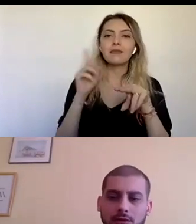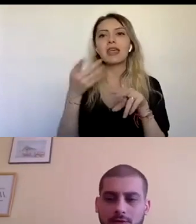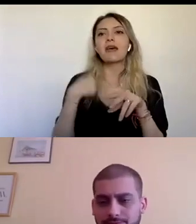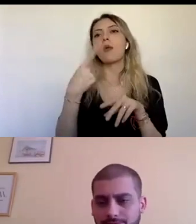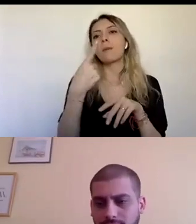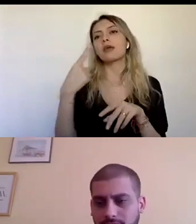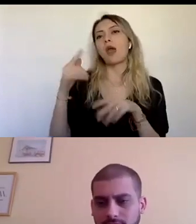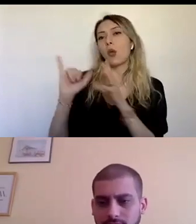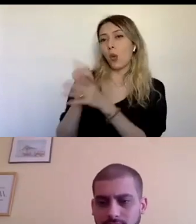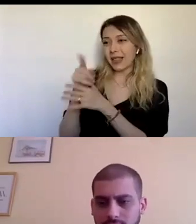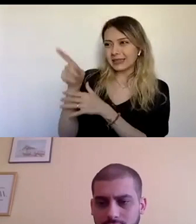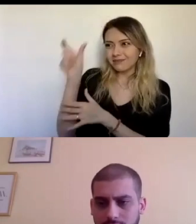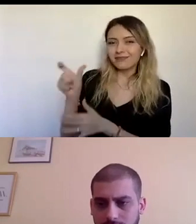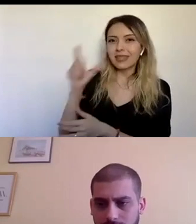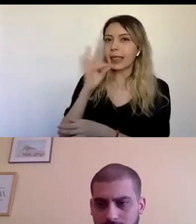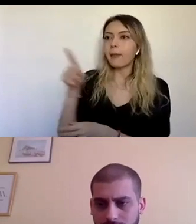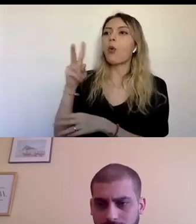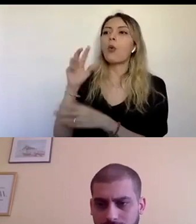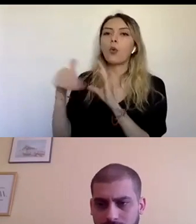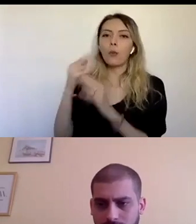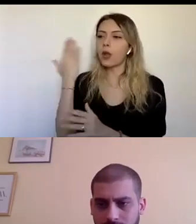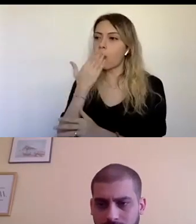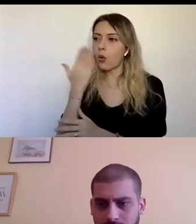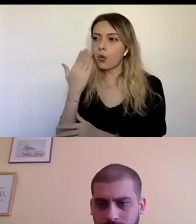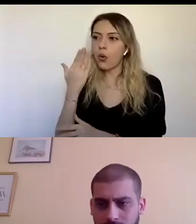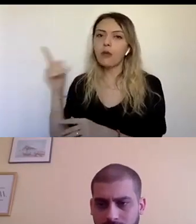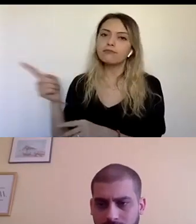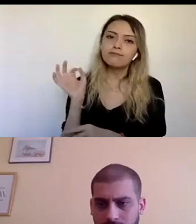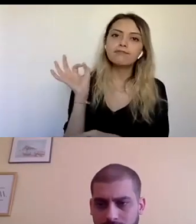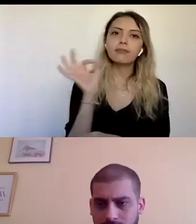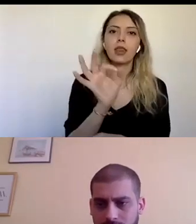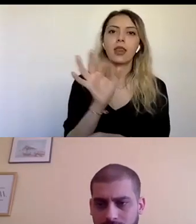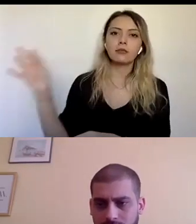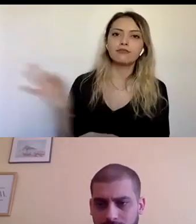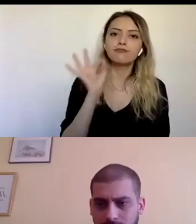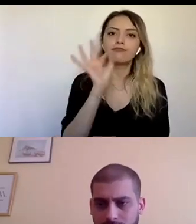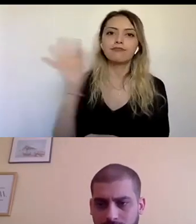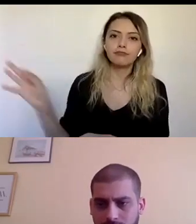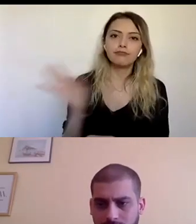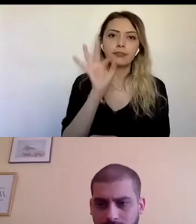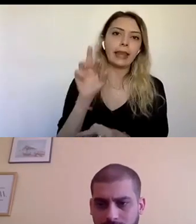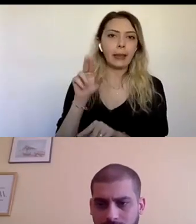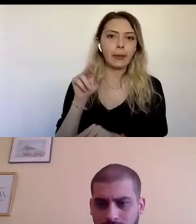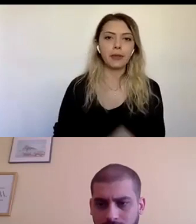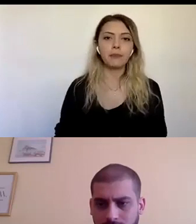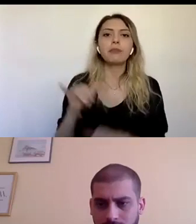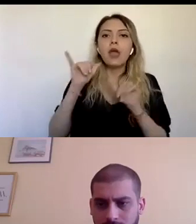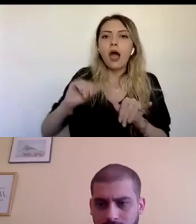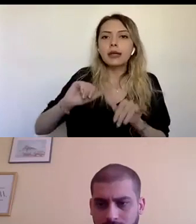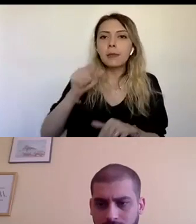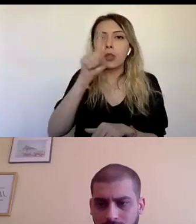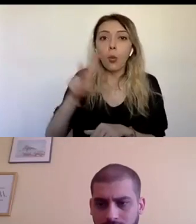çıkartabiliyorsun. Yani StreamYard aslında canlı yayıncılık için daha iyi bir program. Aynı anda 12 kişi ekranda bir programı